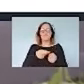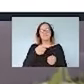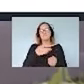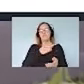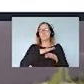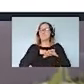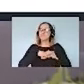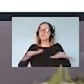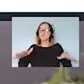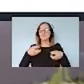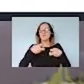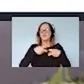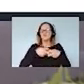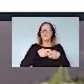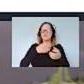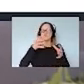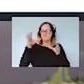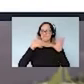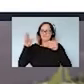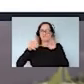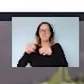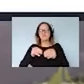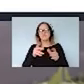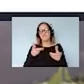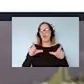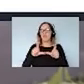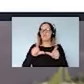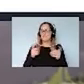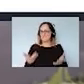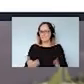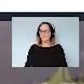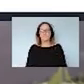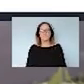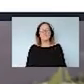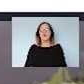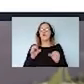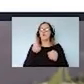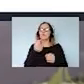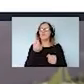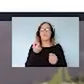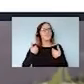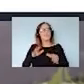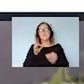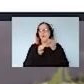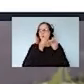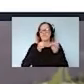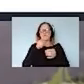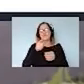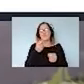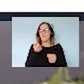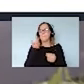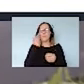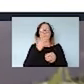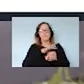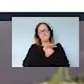mamy ogromny w sieci zasób materiałów na licencjach Creative Commons, o których dzisiaj nie chcę opowiadać, bo jest o nich